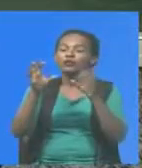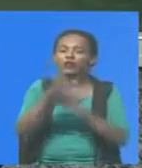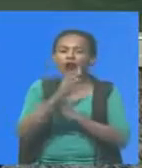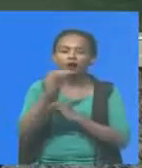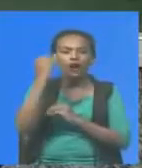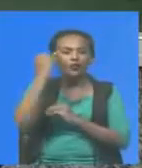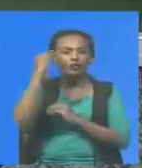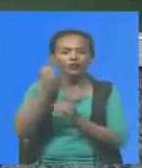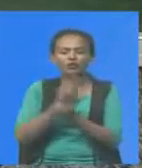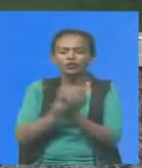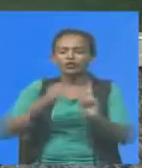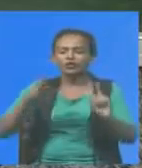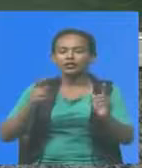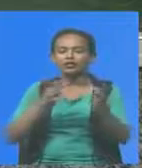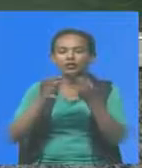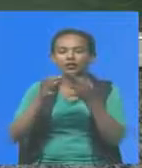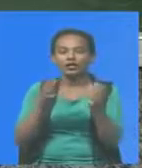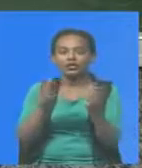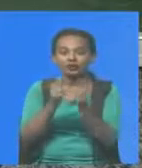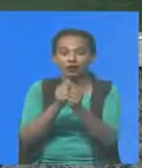ሐሳብን በነጻነት ከመግለጽ ጋር